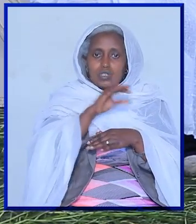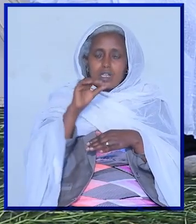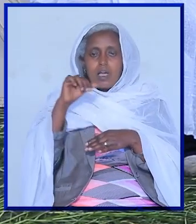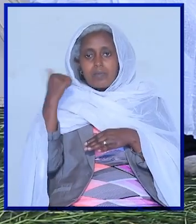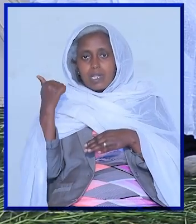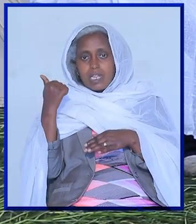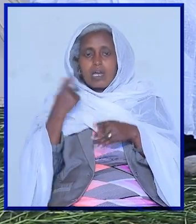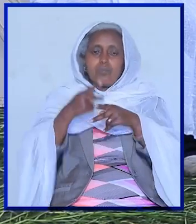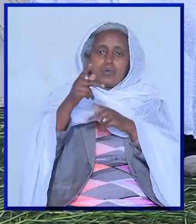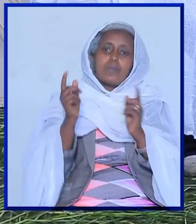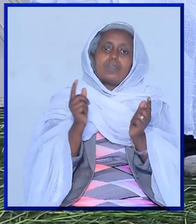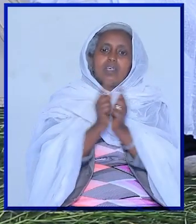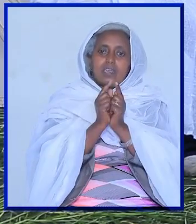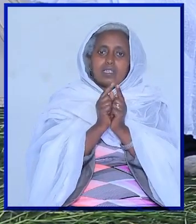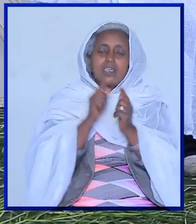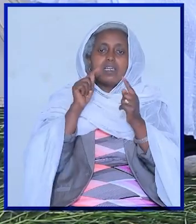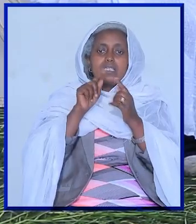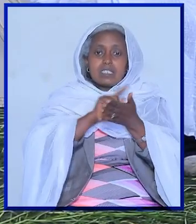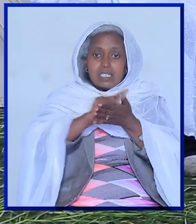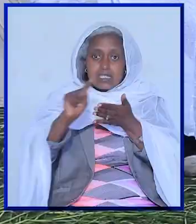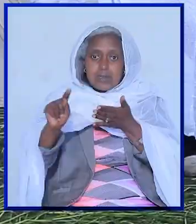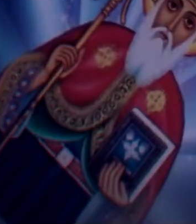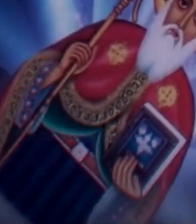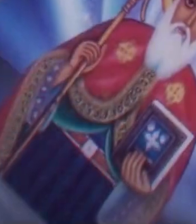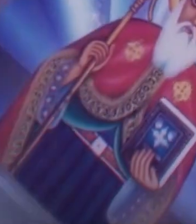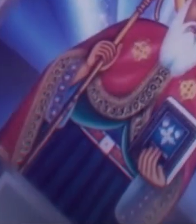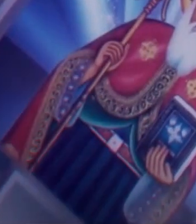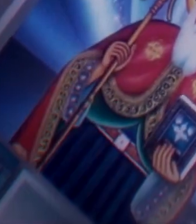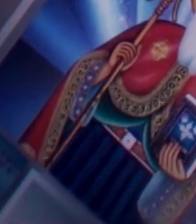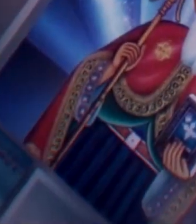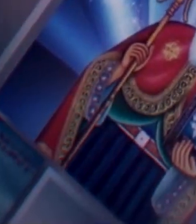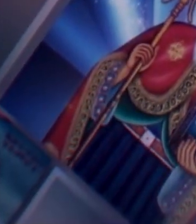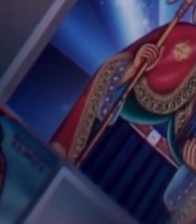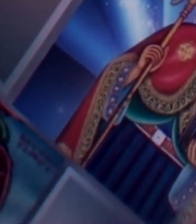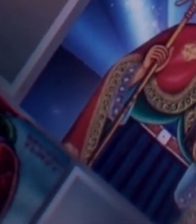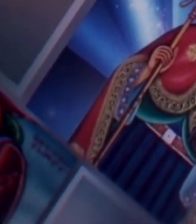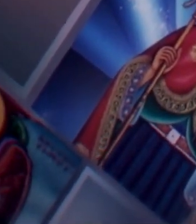በሌላ መምራን እንገናኛለን። እስከ ሳምንት ሰላም።